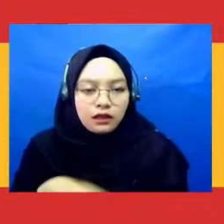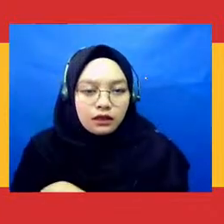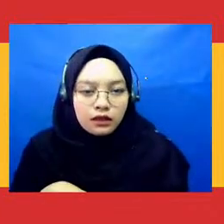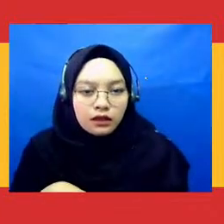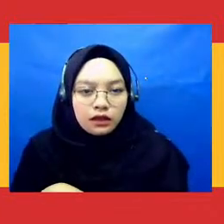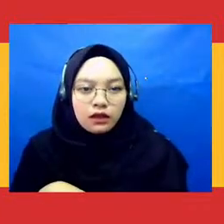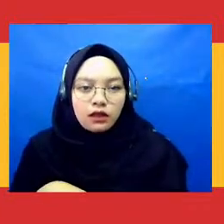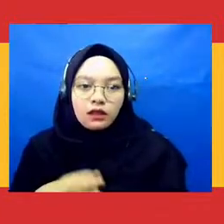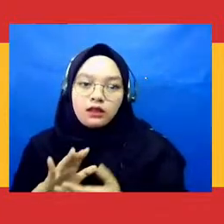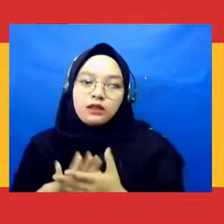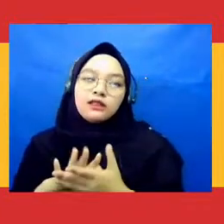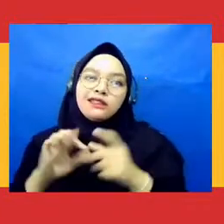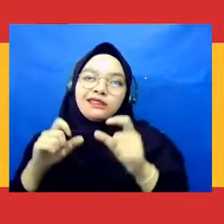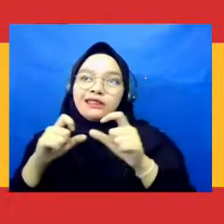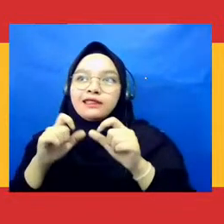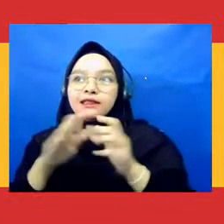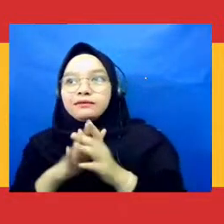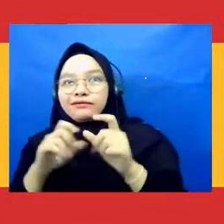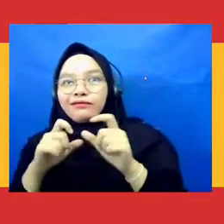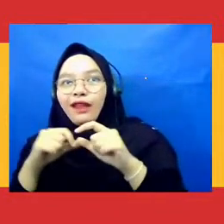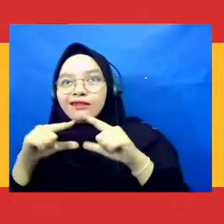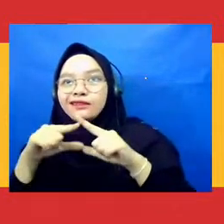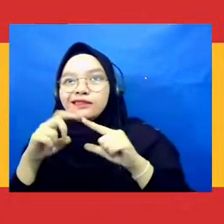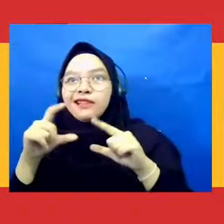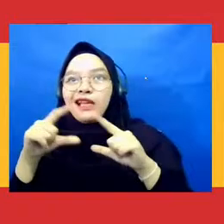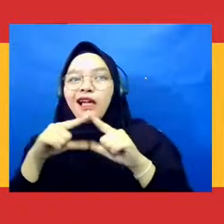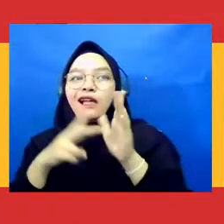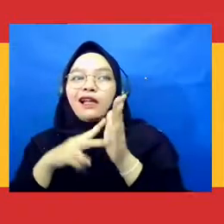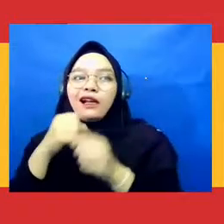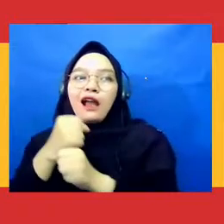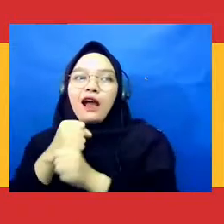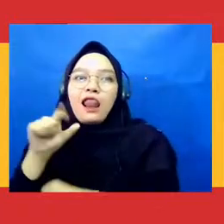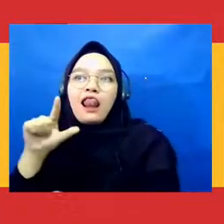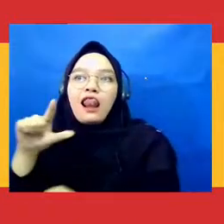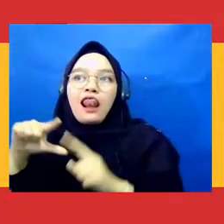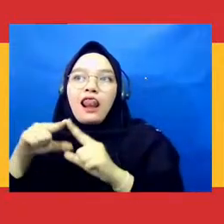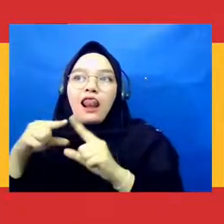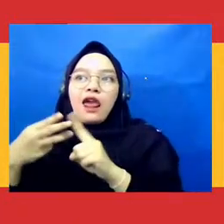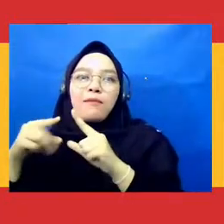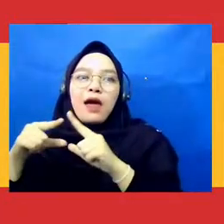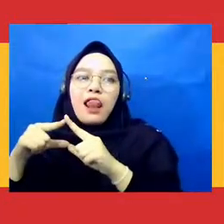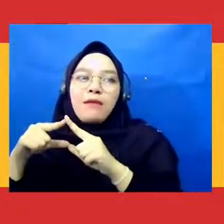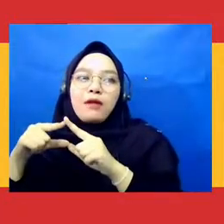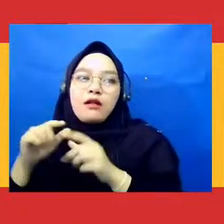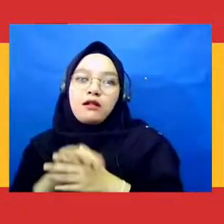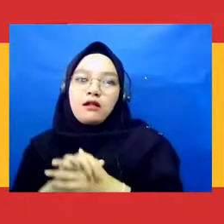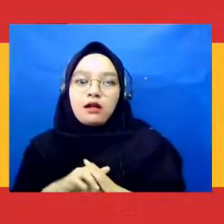sarang laba-laba, jadi banyak ininya, banyak garis-garisnya.